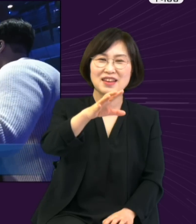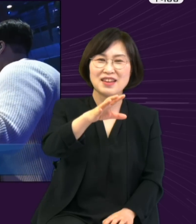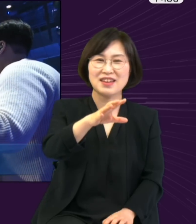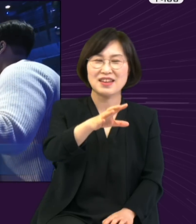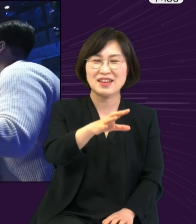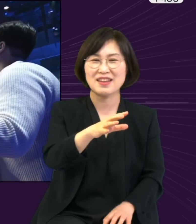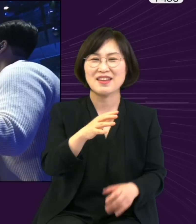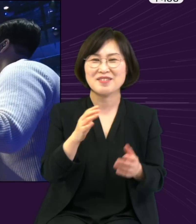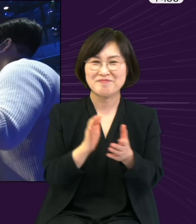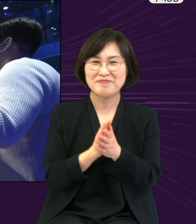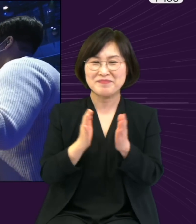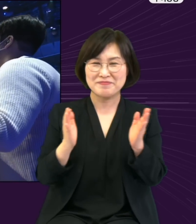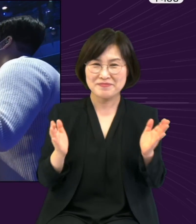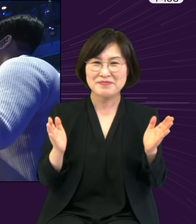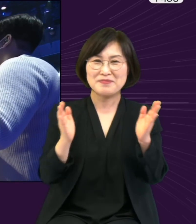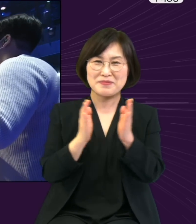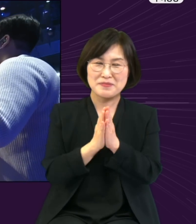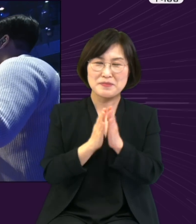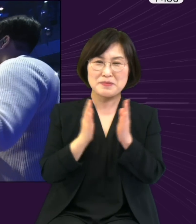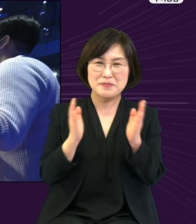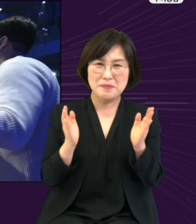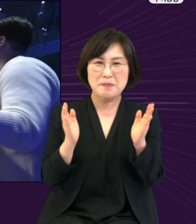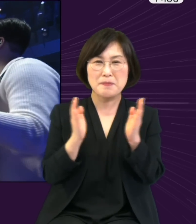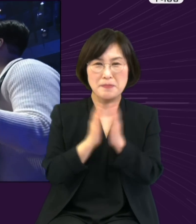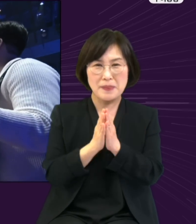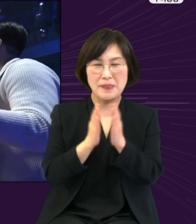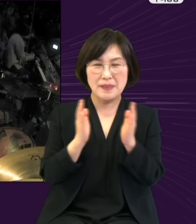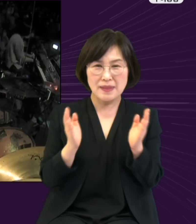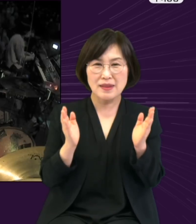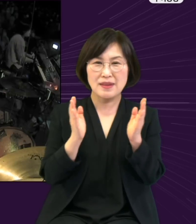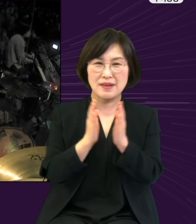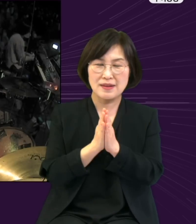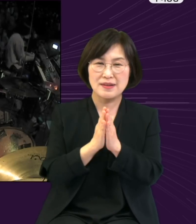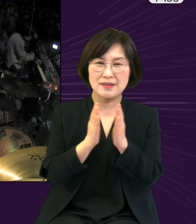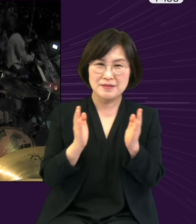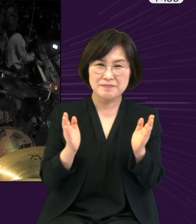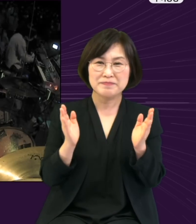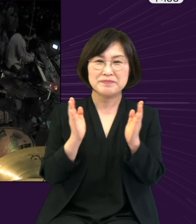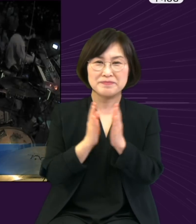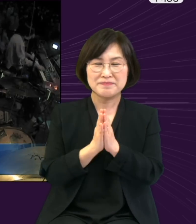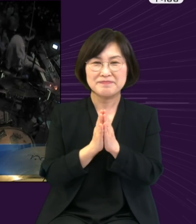주시네. 우리 두 손 높이 들고 박수며 땅과 하늘